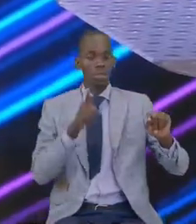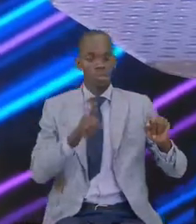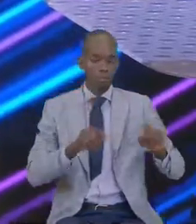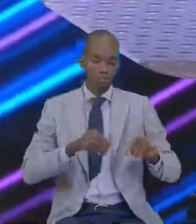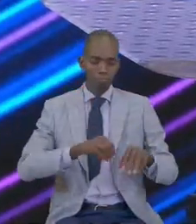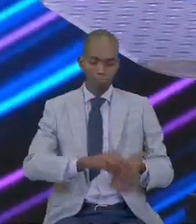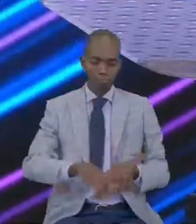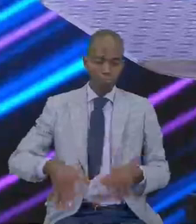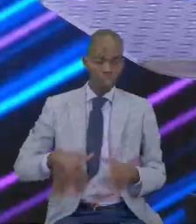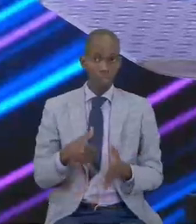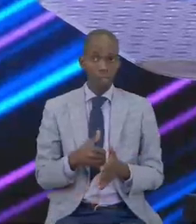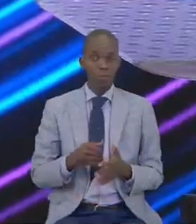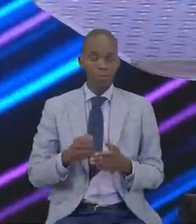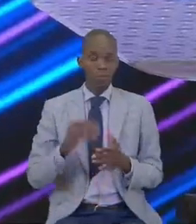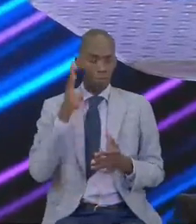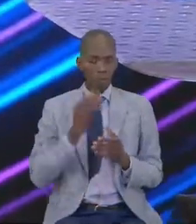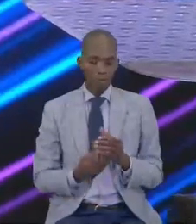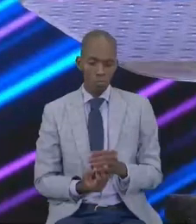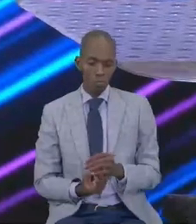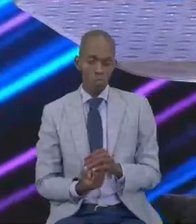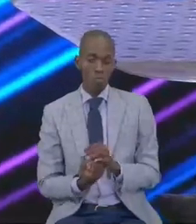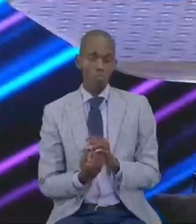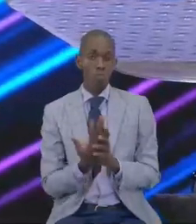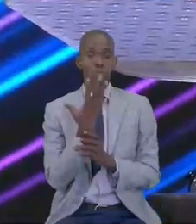elle va pousser, germer.